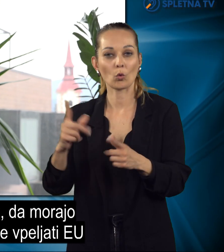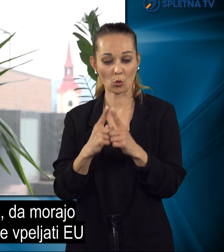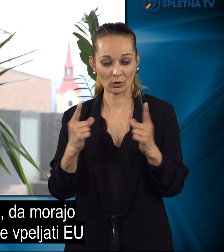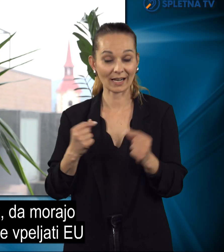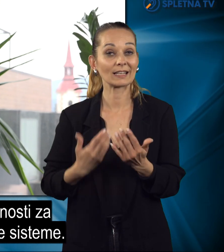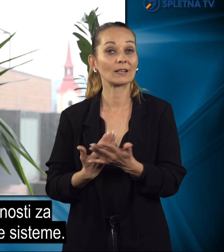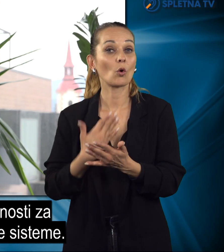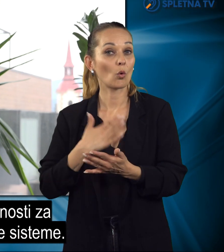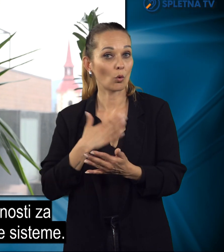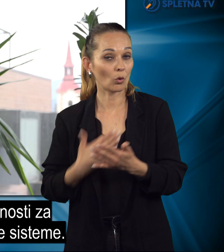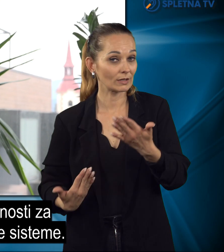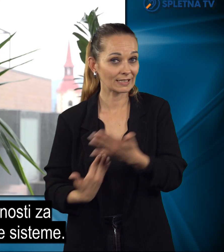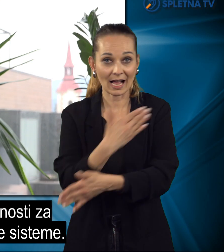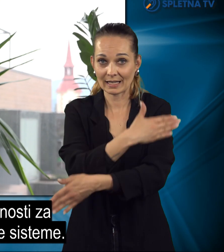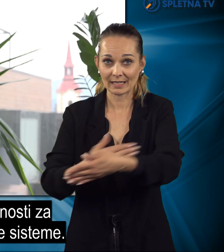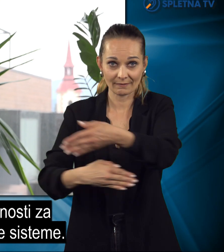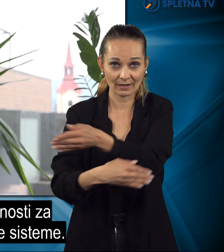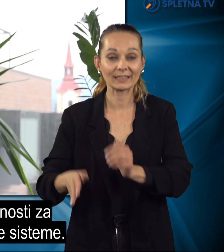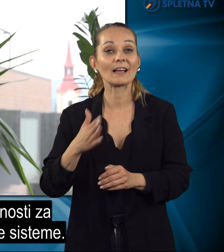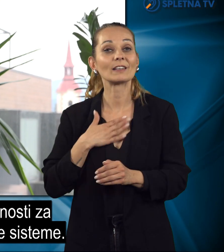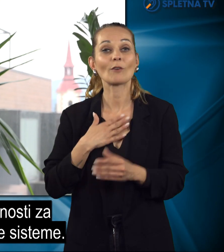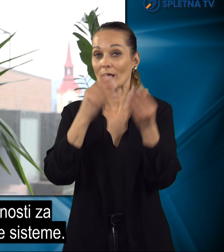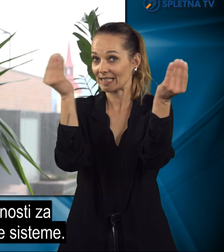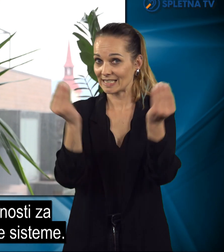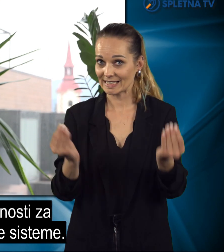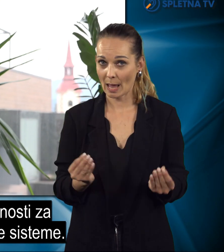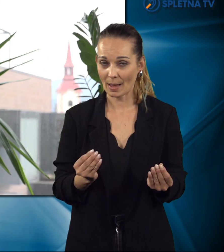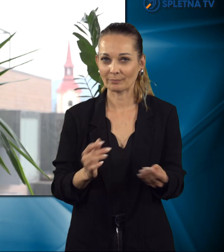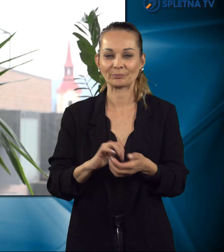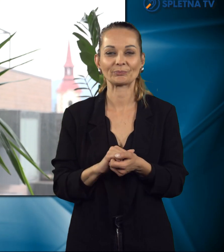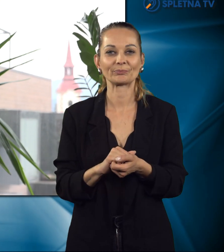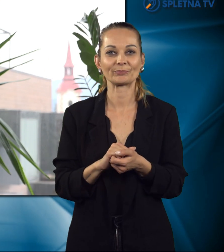vpeljati EU kartico ugodnosti za invalide v svoje sisteme.